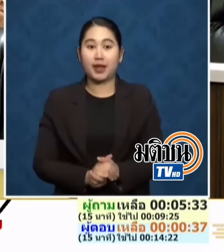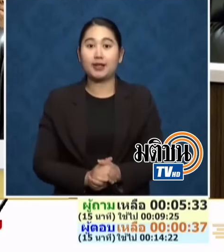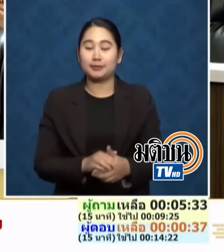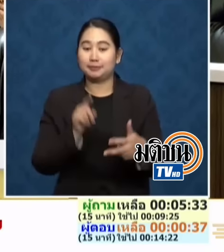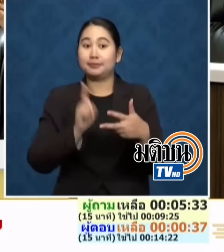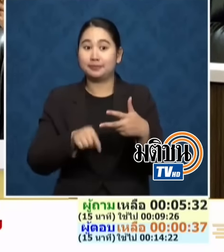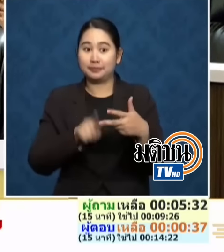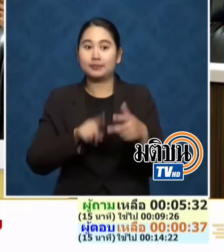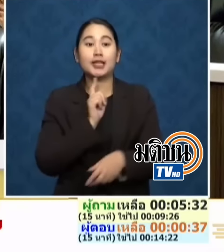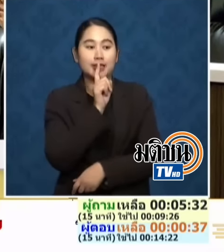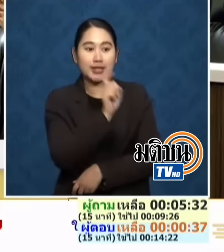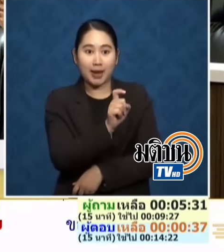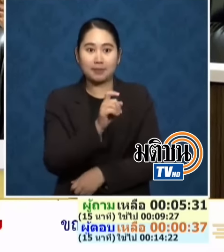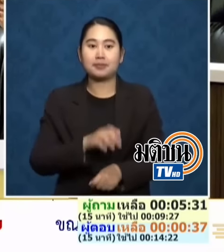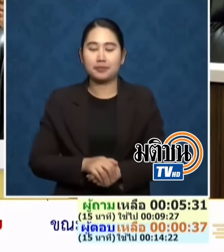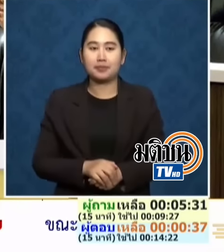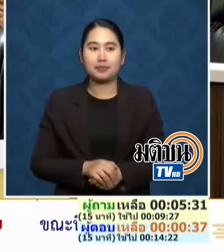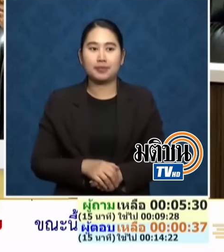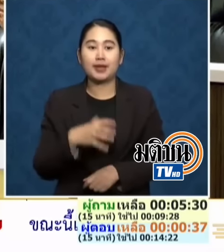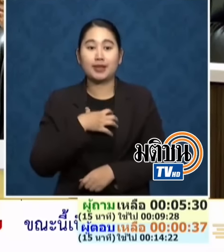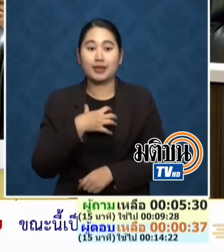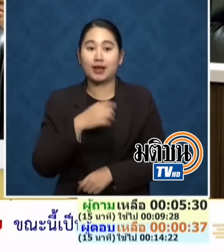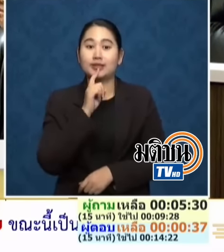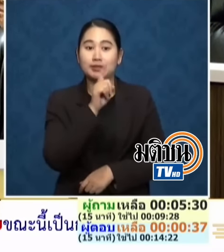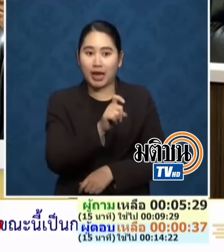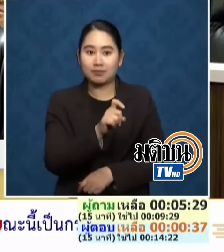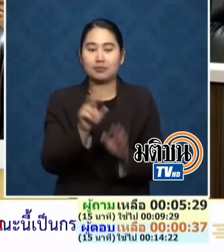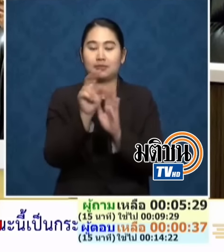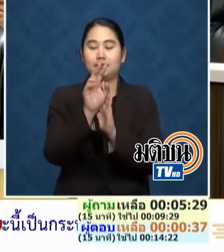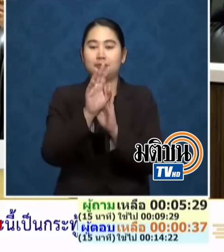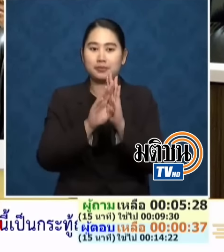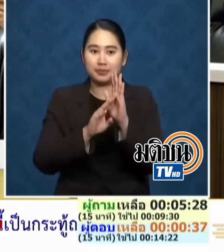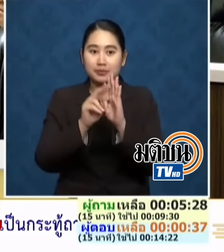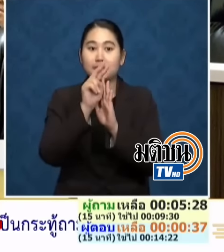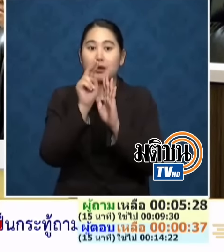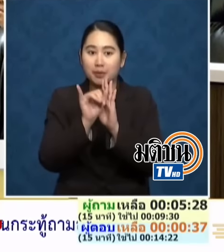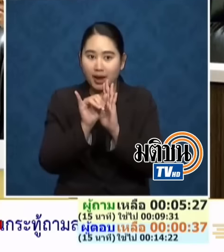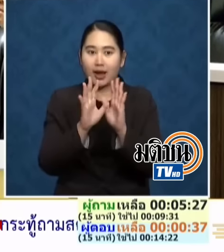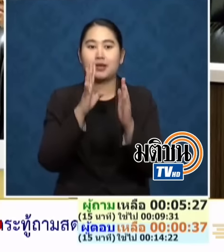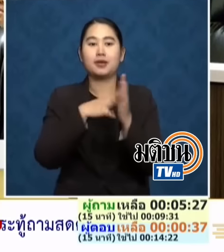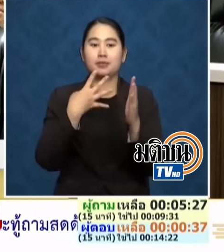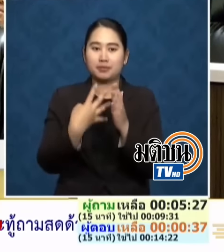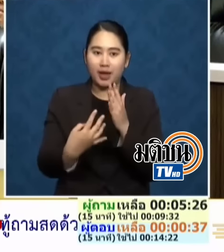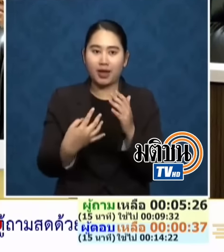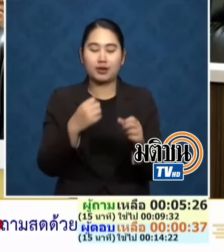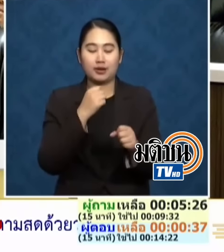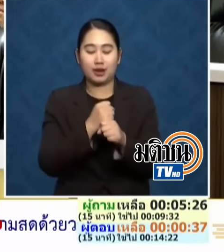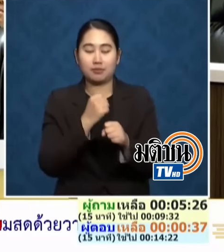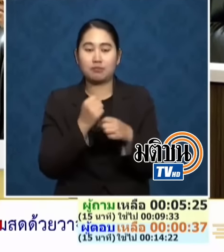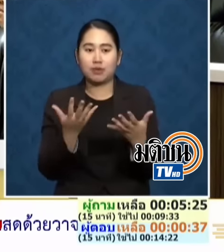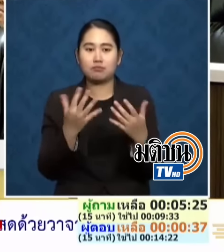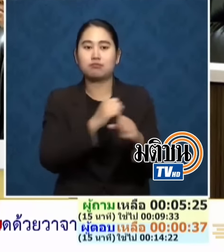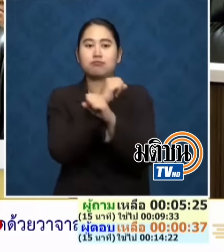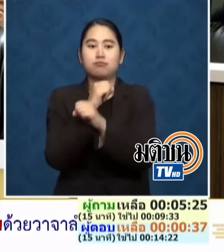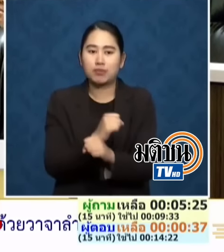ถามสุดเธrictingผมอยากถามเธอนว่า ท่านมีแนวทางมาตรการอย่างไรใน การปองกั